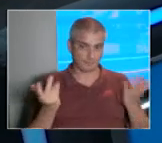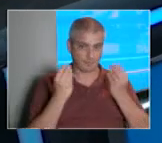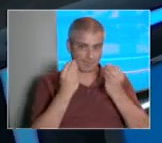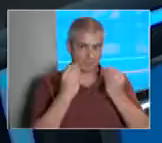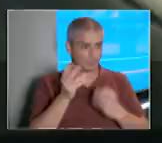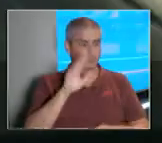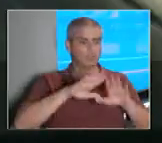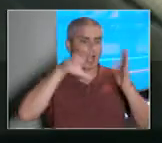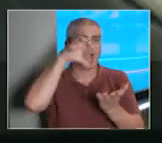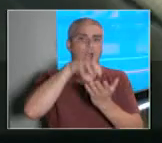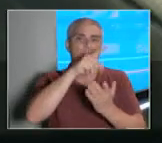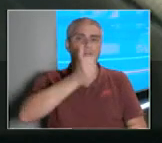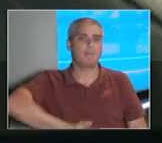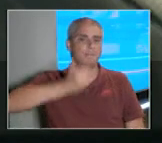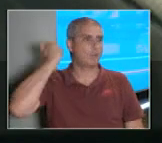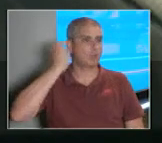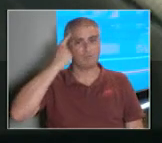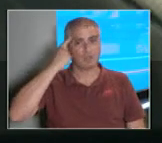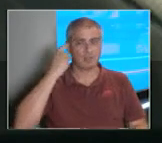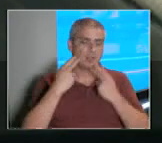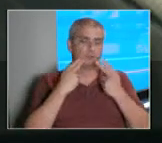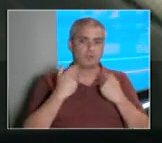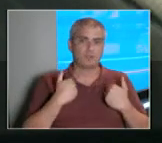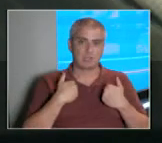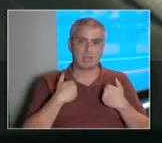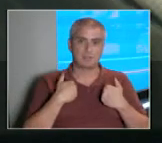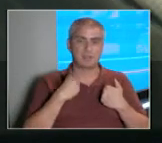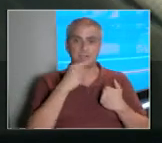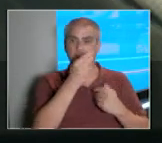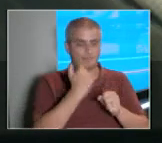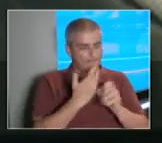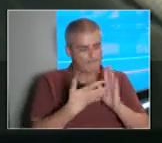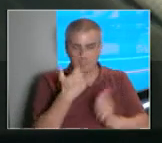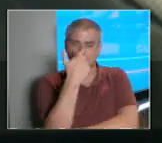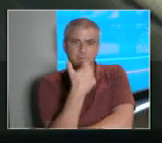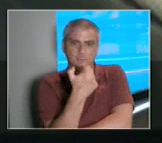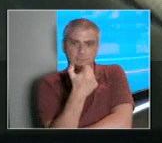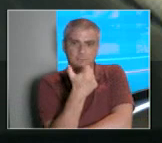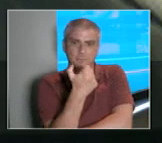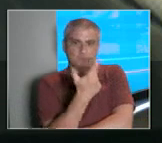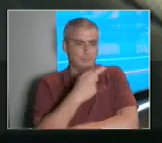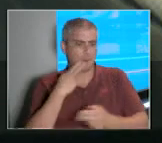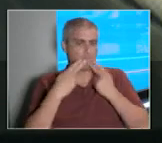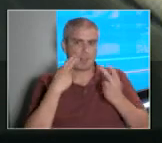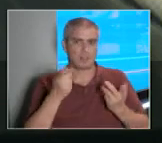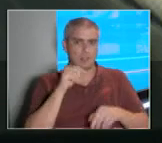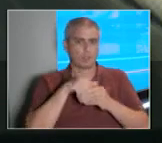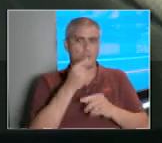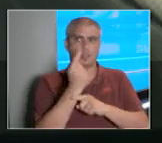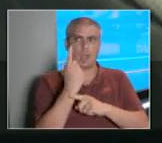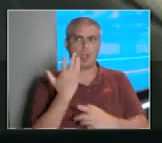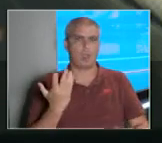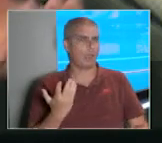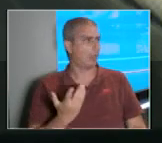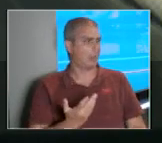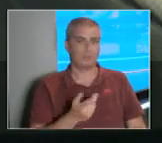לא, יש חמל בפיקוד העורף, שיודע לתת תשובות, אני מדדתי אותם עם סטופר, עם שעון עצר. האירוע בתל אביב. של מענה צריך להיות תוך דקה. לפני האירוע,